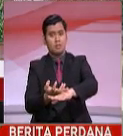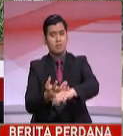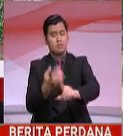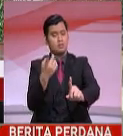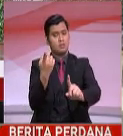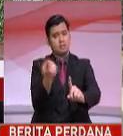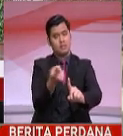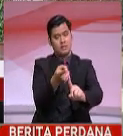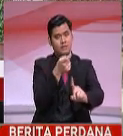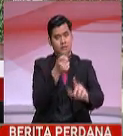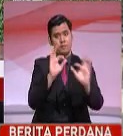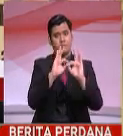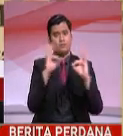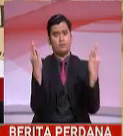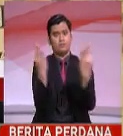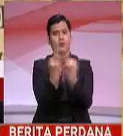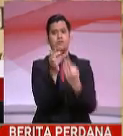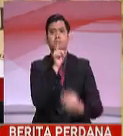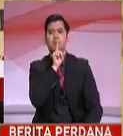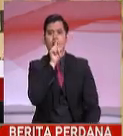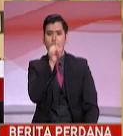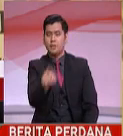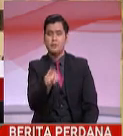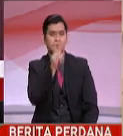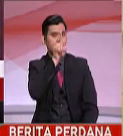turun-temurun, sebenarnya tidak berasas.